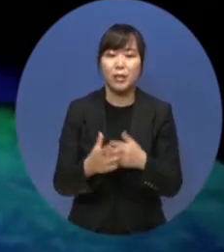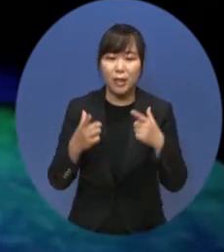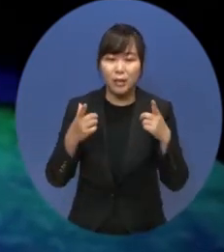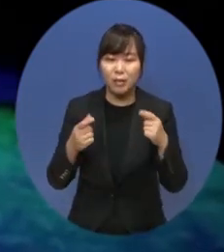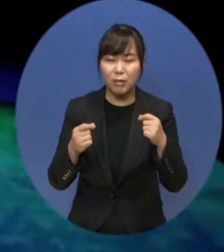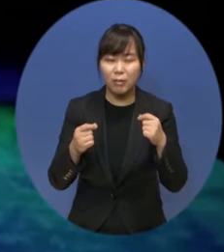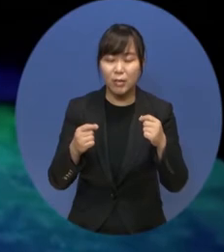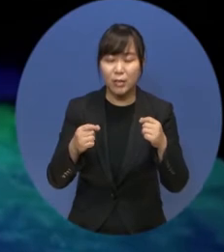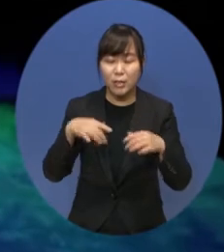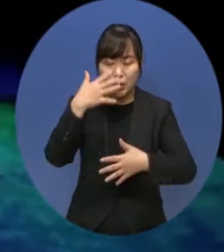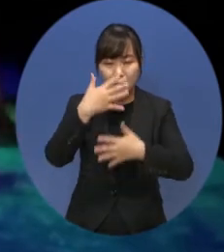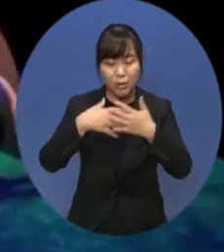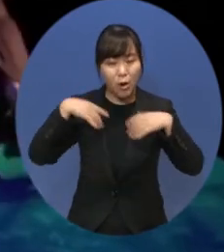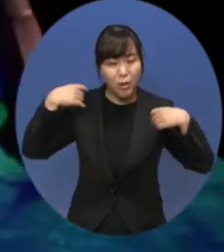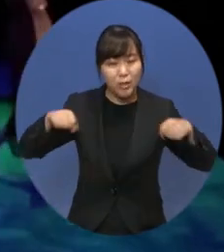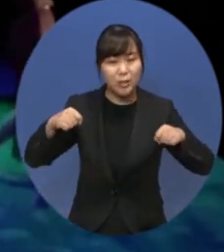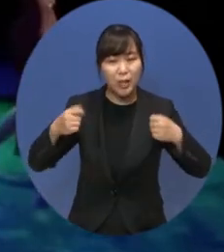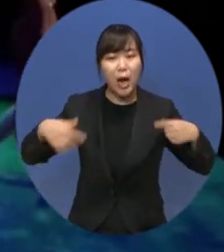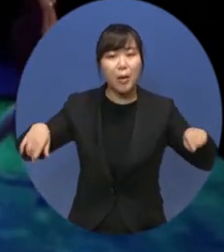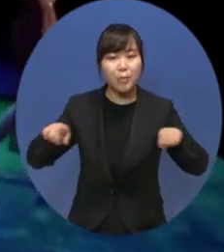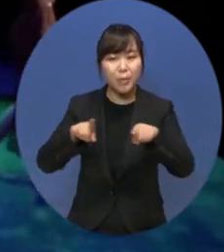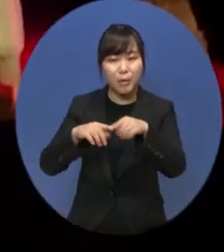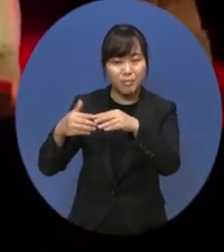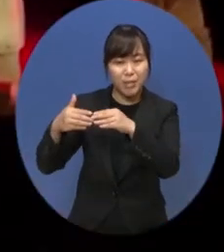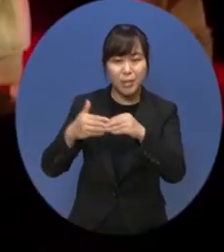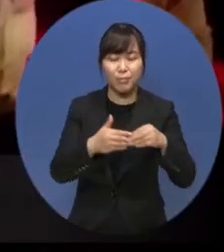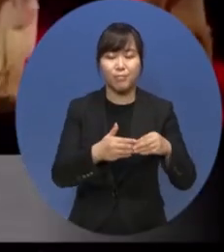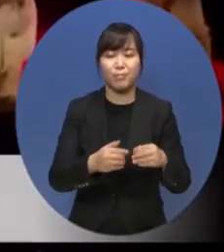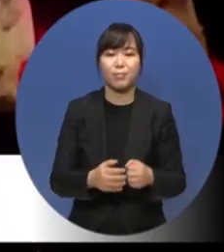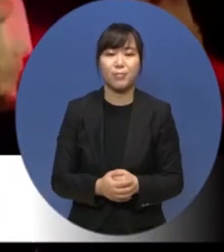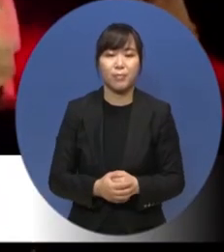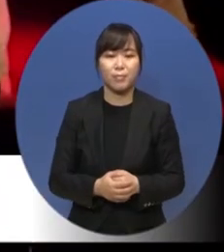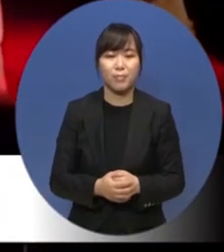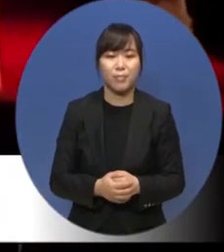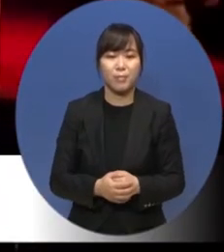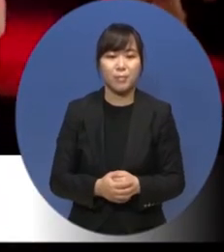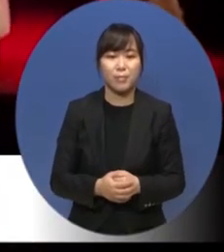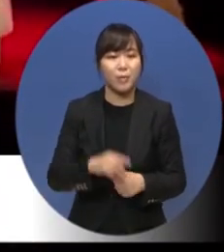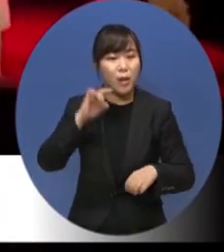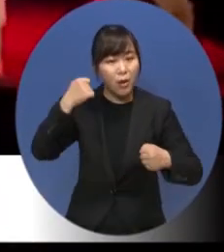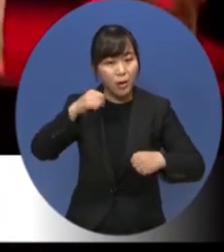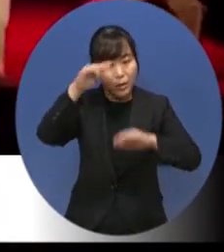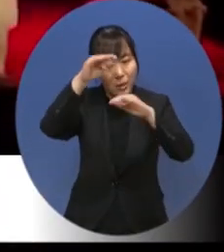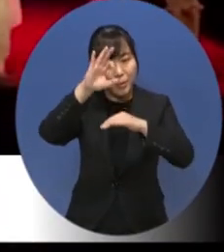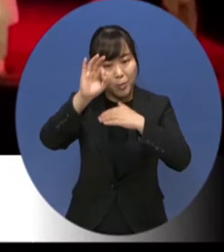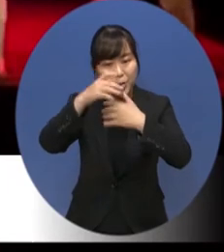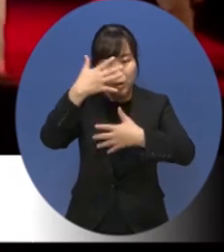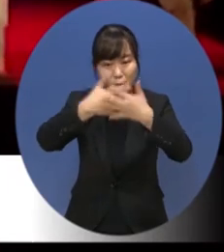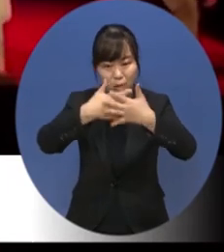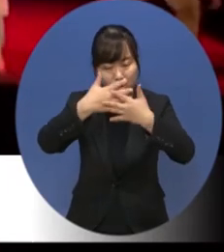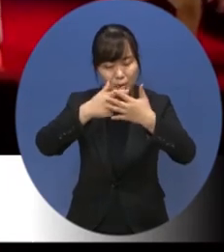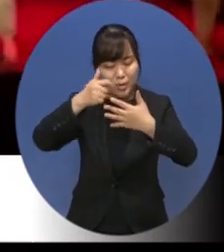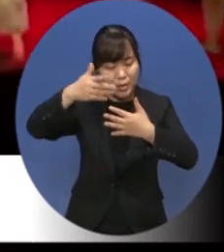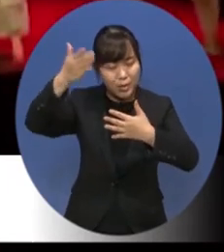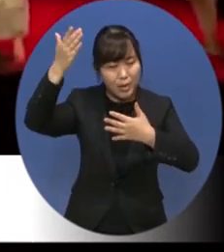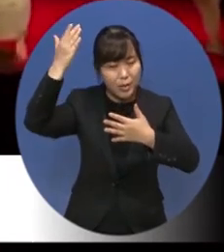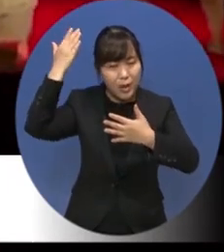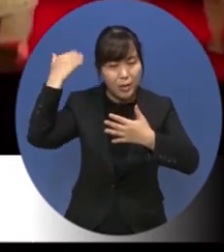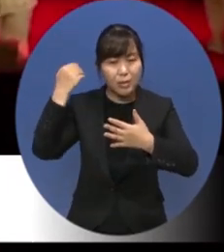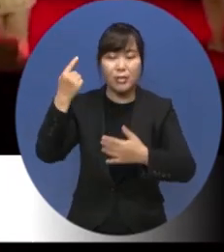작품을 이끌어가는 요소이기도 합니다. 연극의 에필로그에 보면은 영상으로